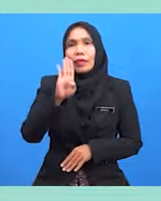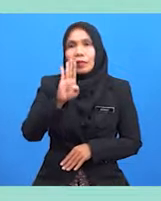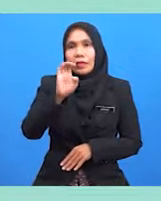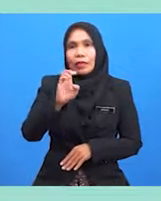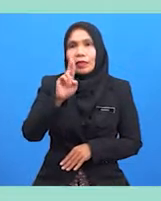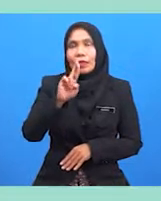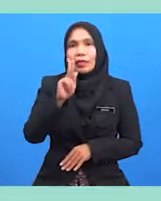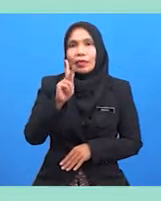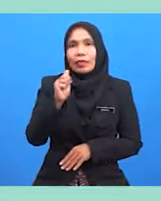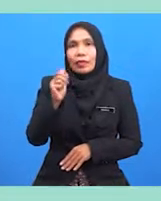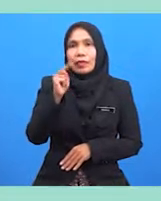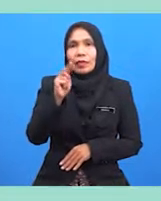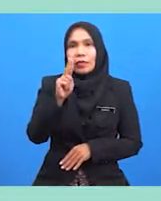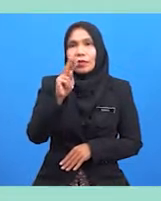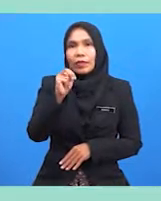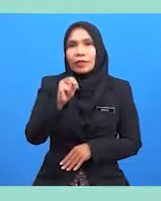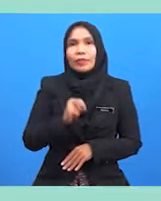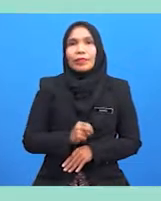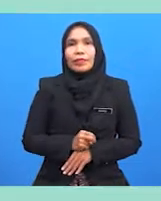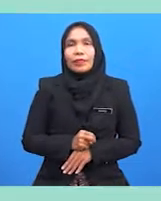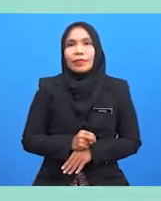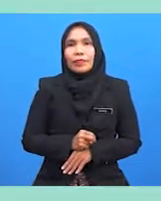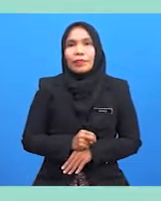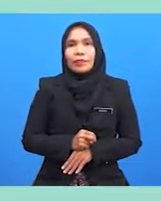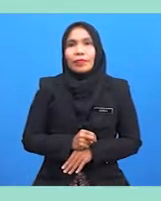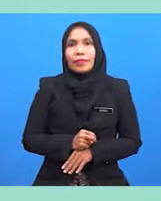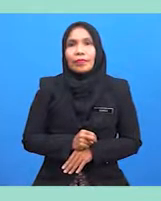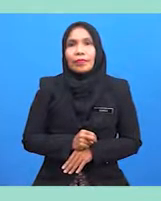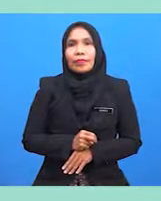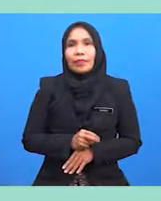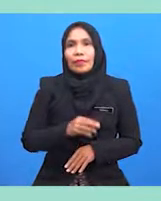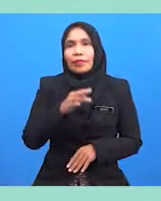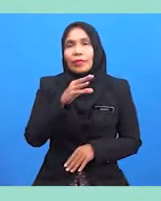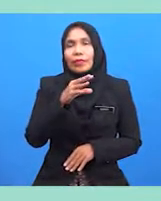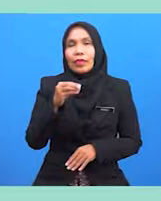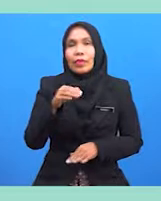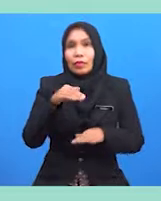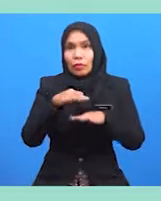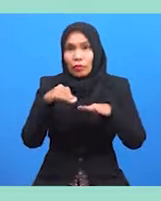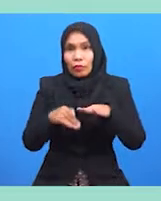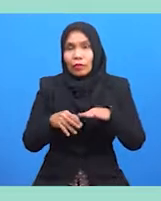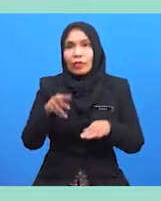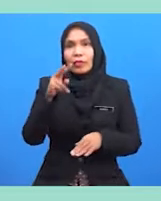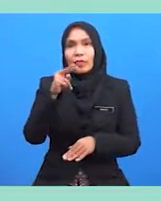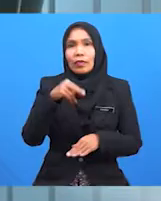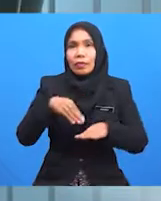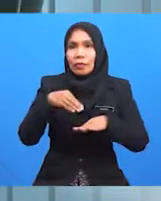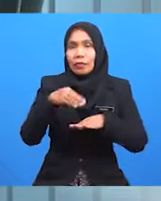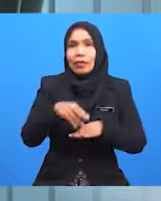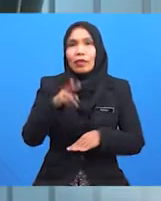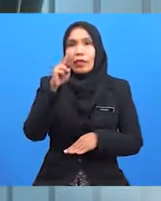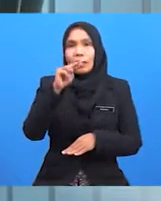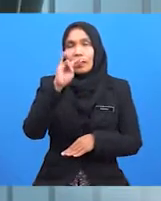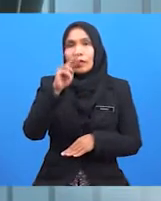Perdagangan menurunkan nisbah rezerv tunai dan nisbah rezerv berkanun.